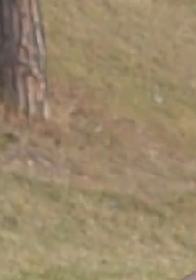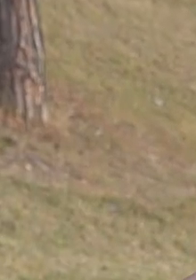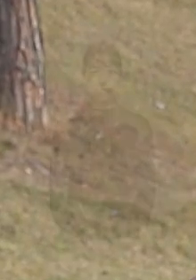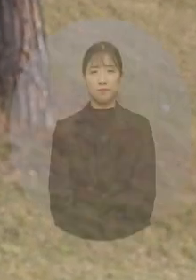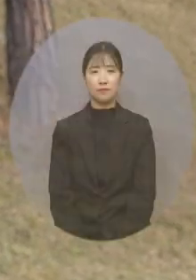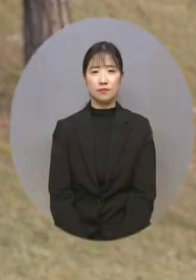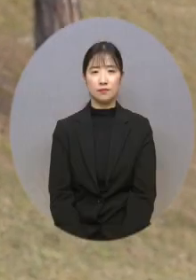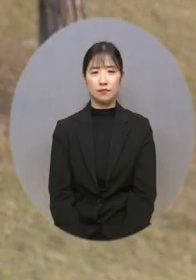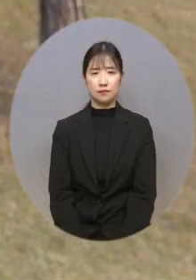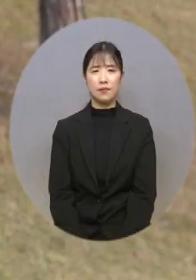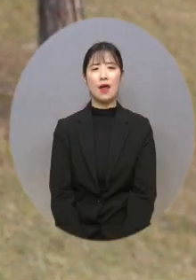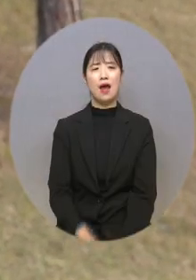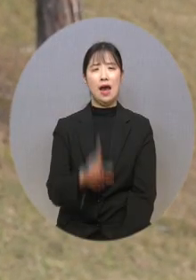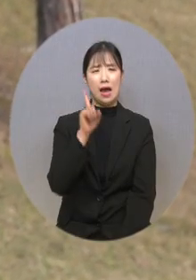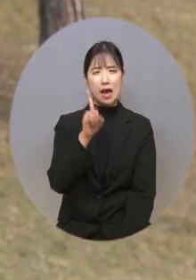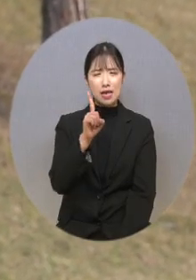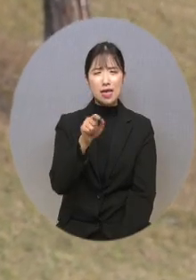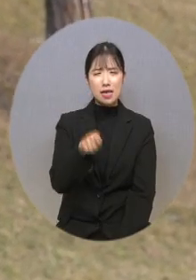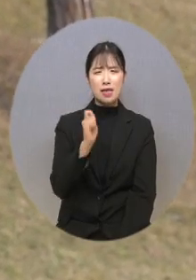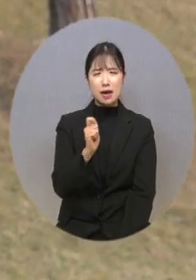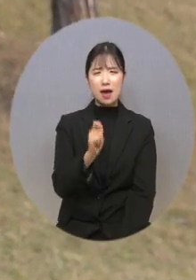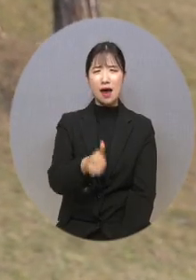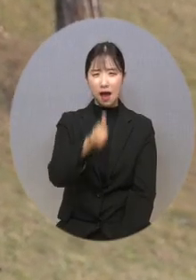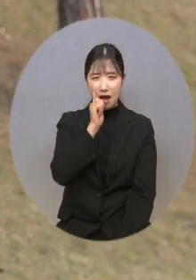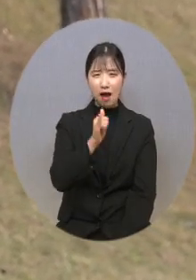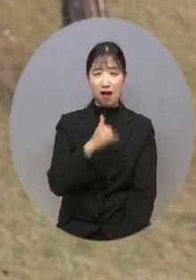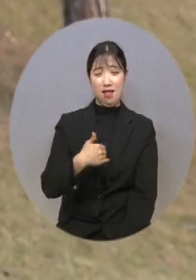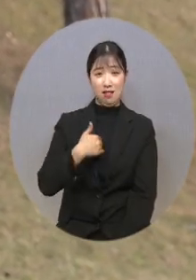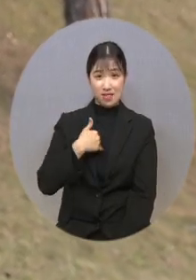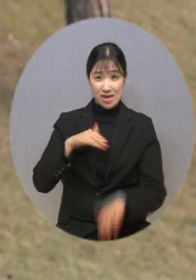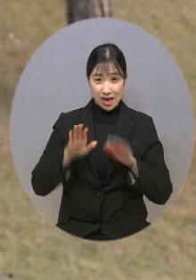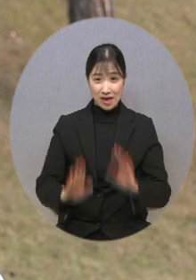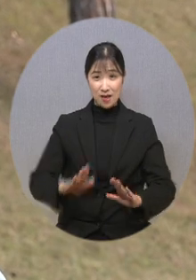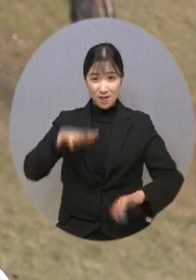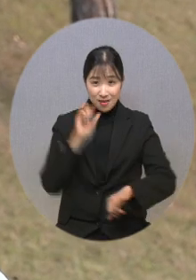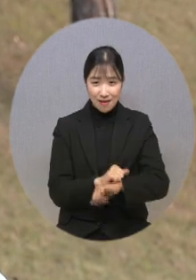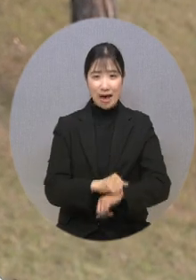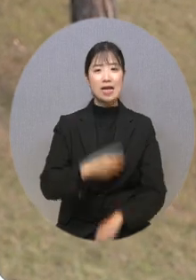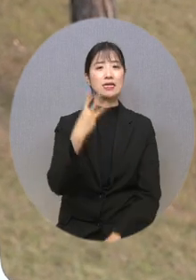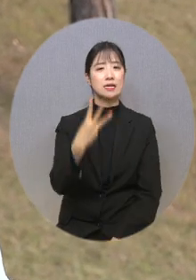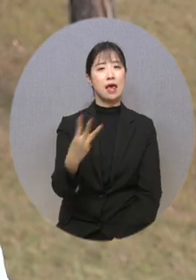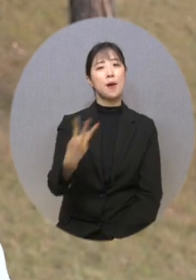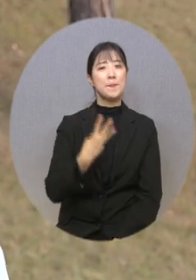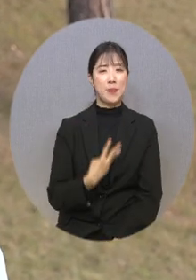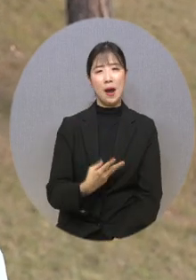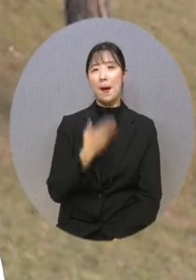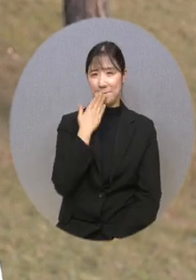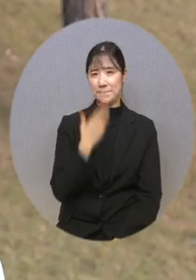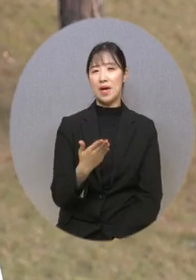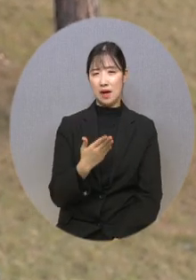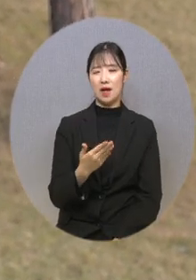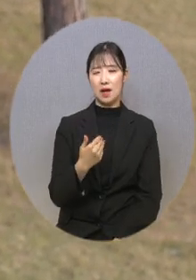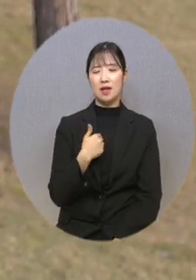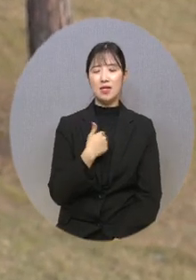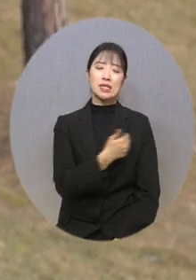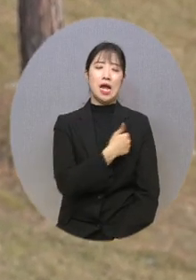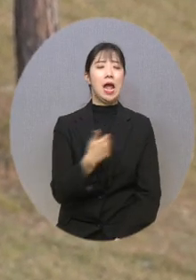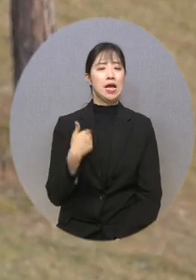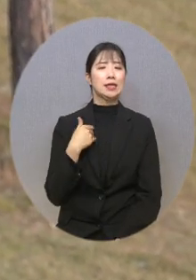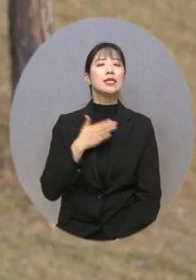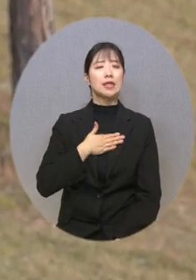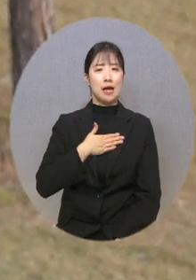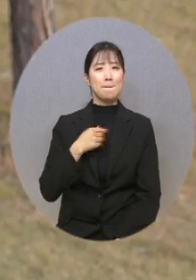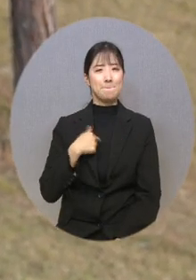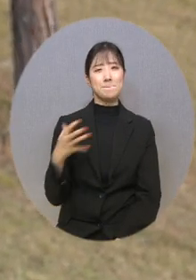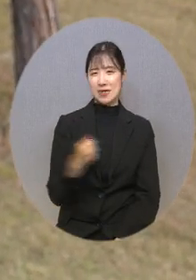정말 정말 한 장만 걸어도 요번에 잘하면은 세 장을 제가 얻을 수 있다는 이 전번 홀에서의 어떤 자신감을